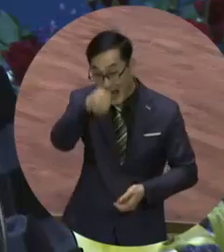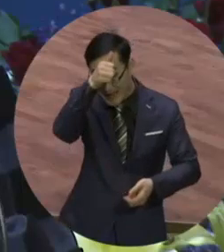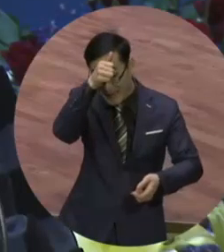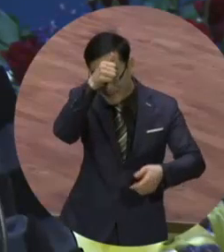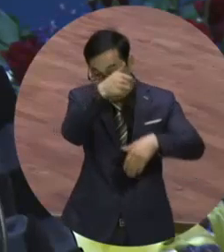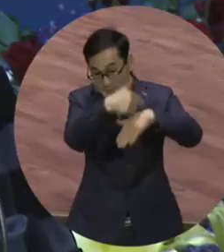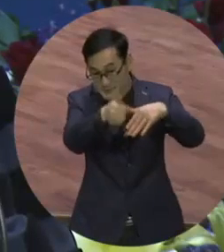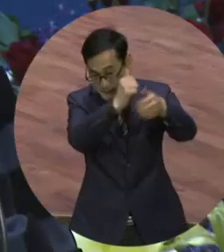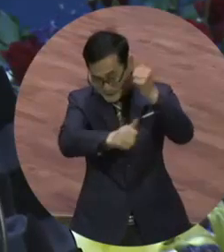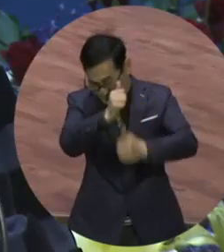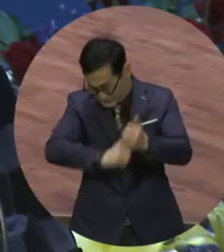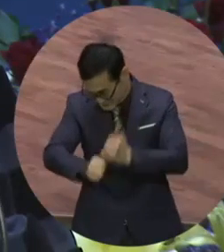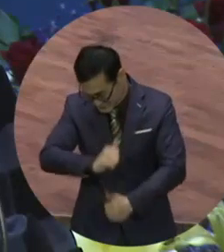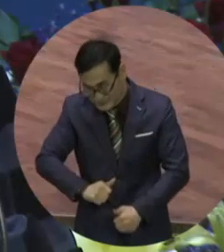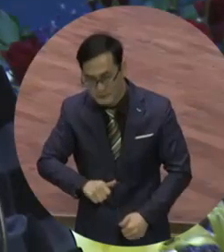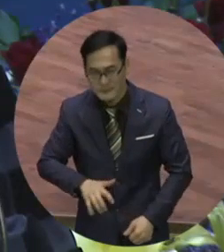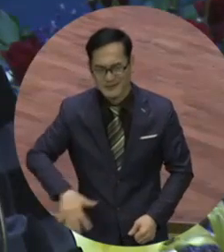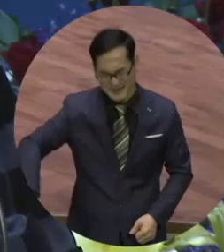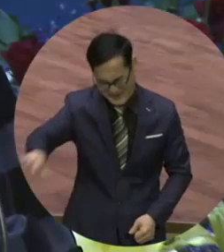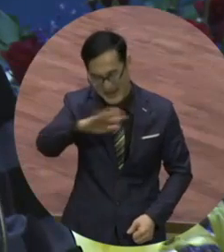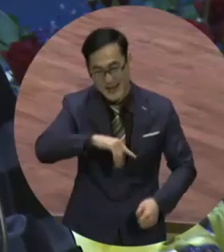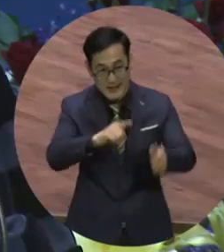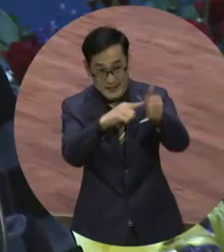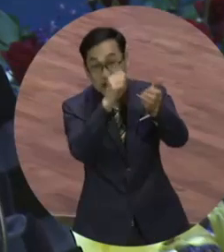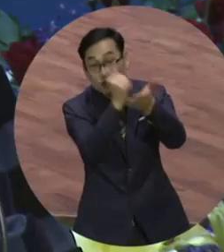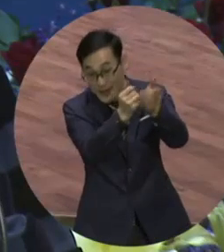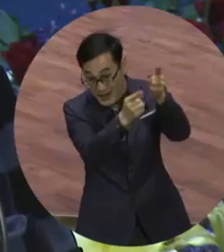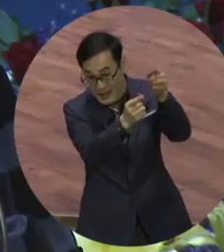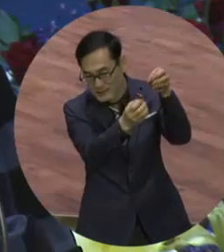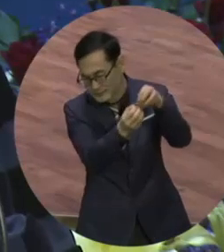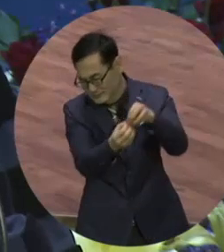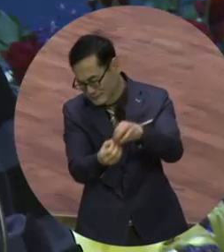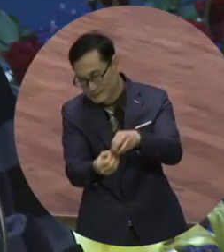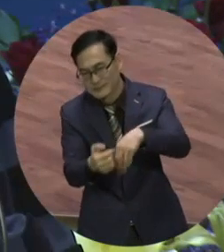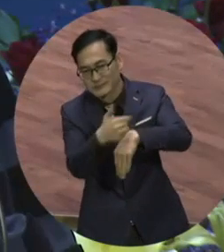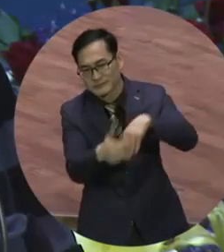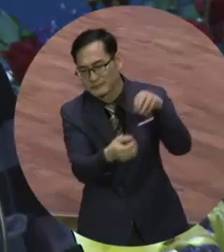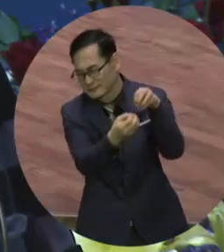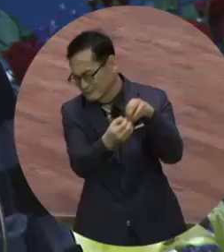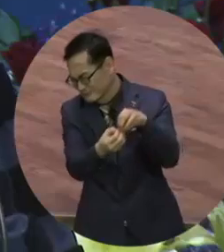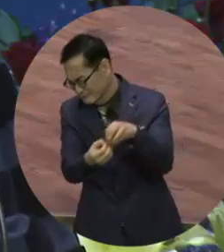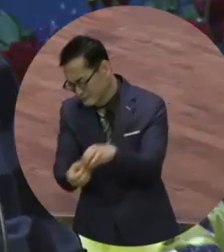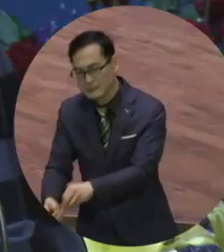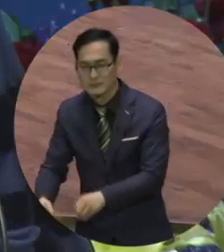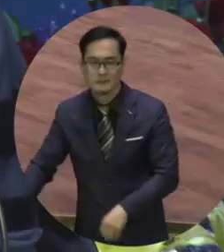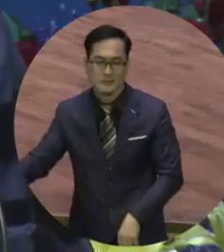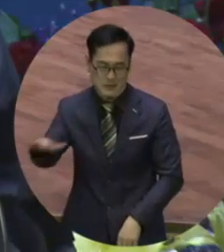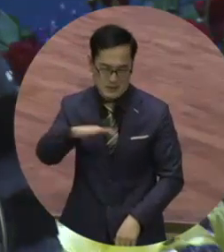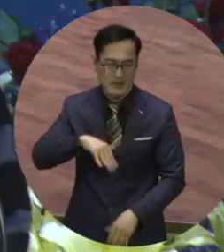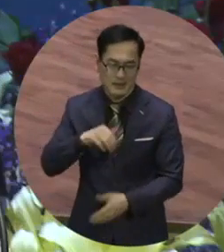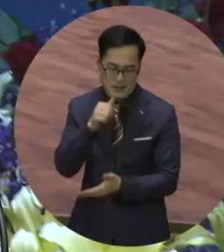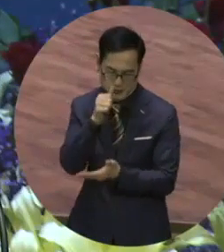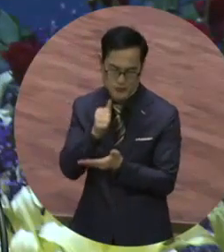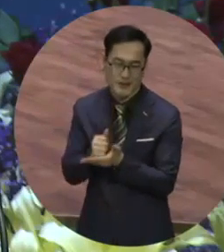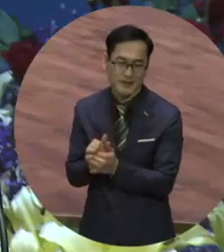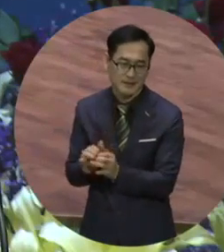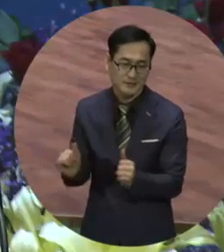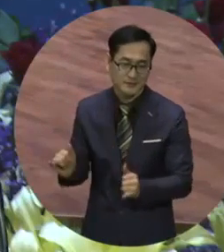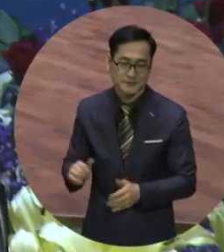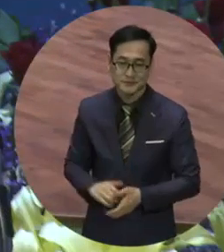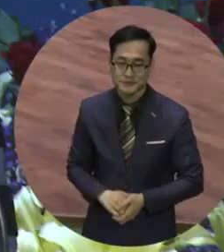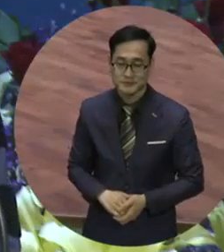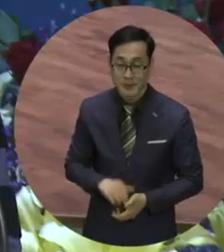후손들이에요. 모두 다 그렇게 저주에 빠졌습니다. 이렇게 죄인된 상태를 가리켜서